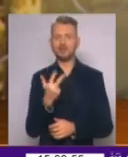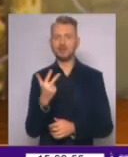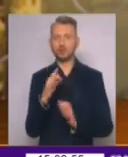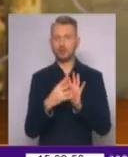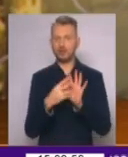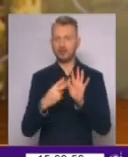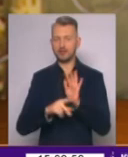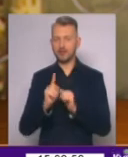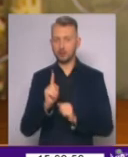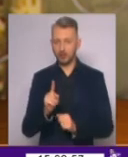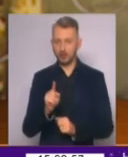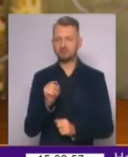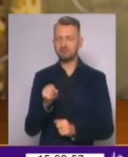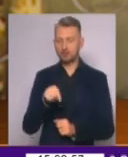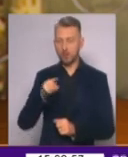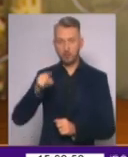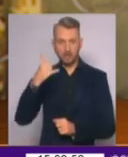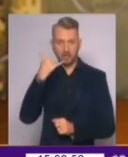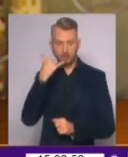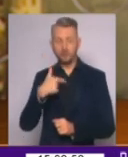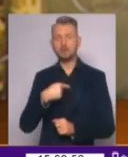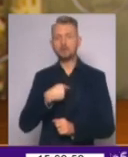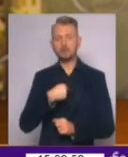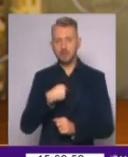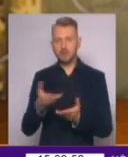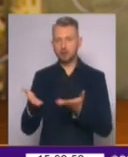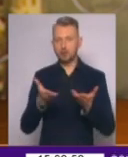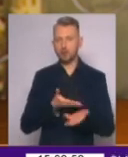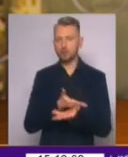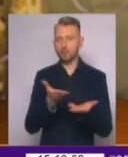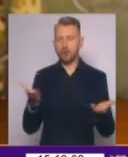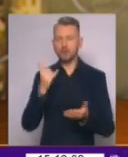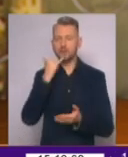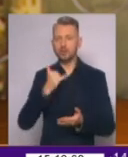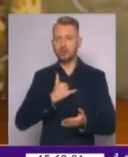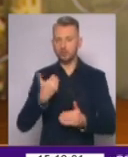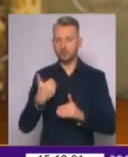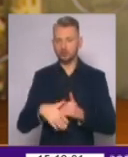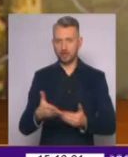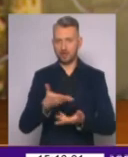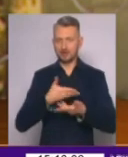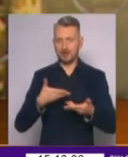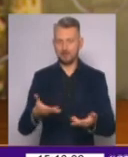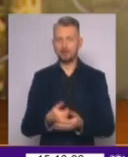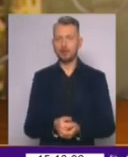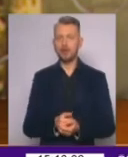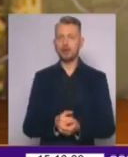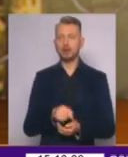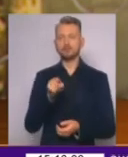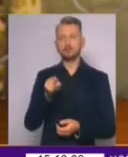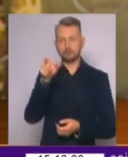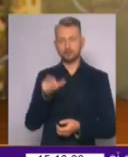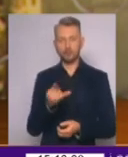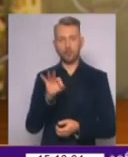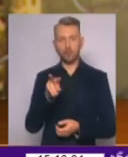223-0971. Саме за цим номером телефону ми традиційно запрошуємо вас долучатися вже до нашої розмови. Пан Олег Гелевий, як я вже